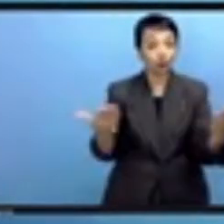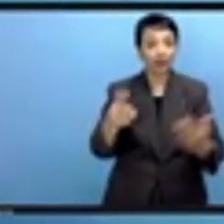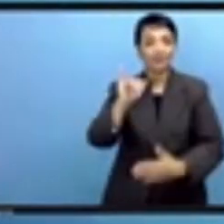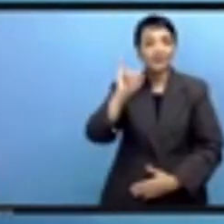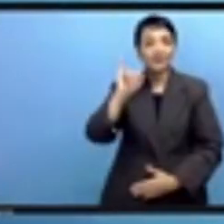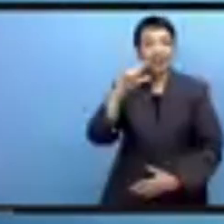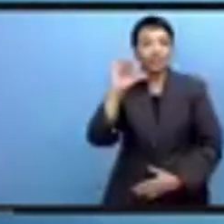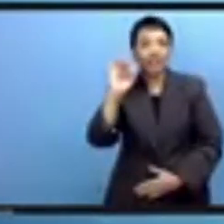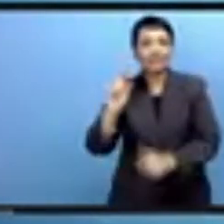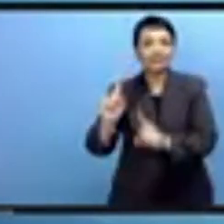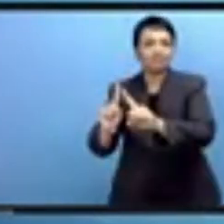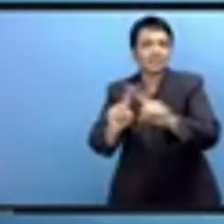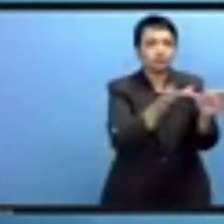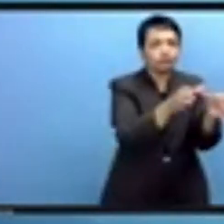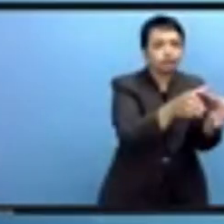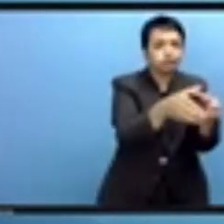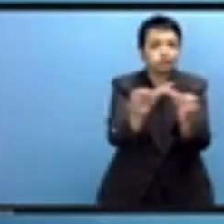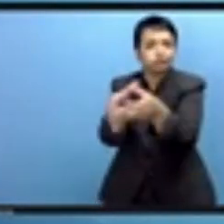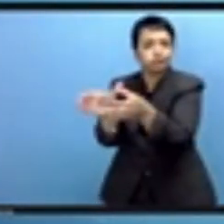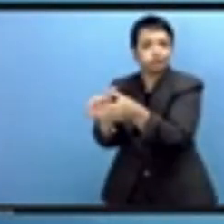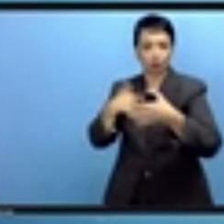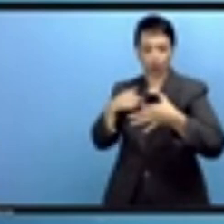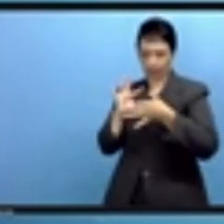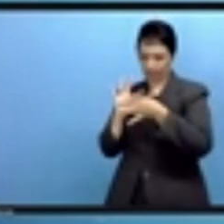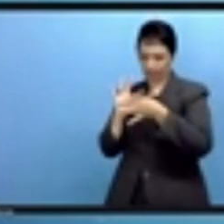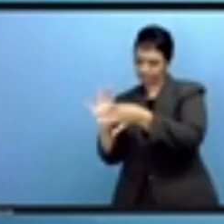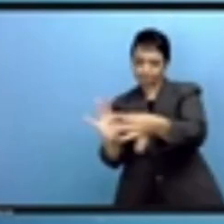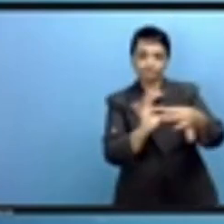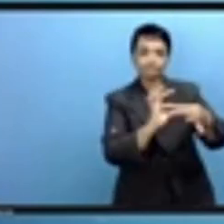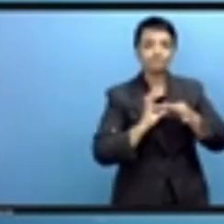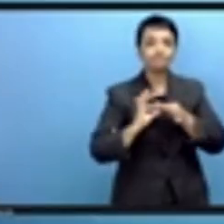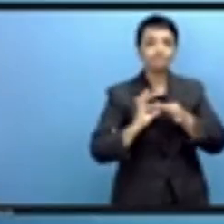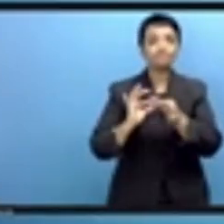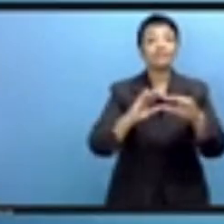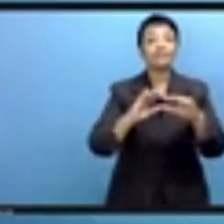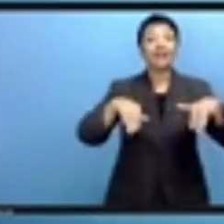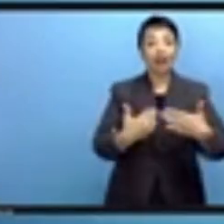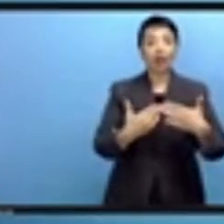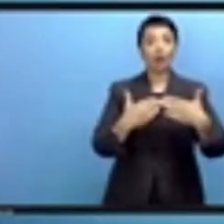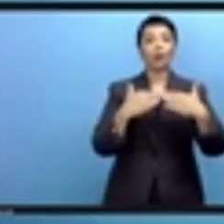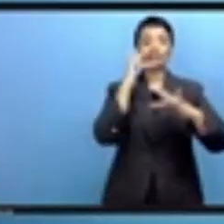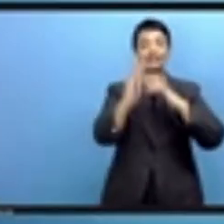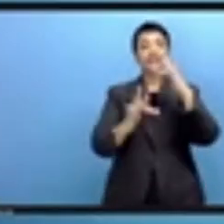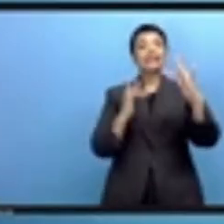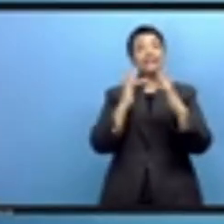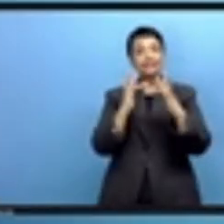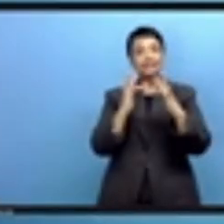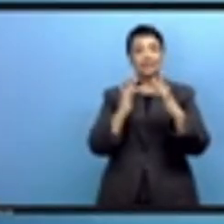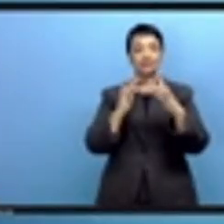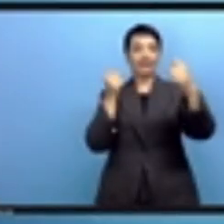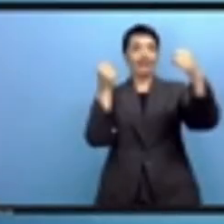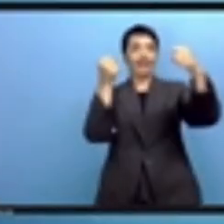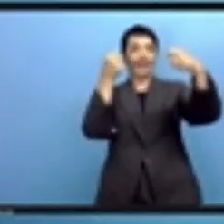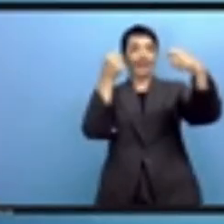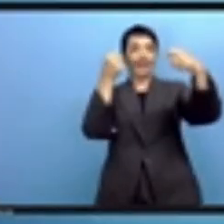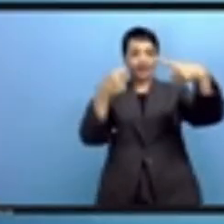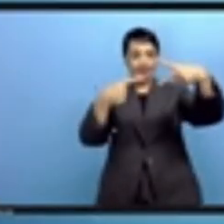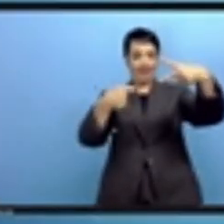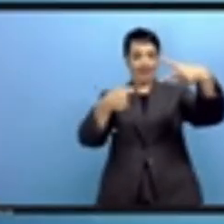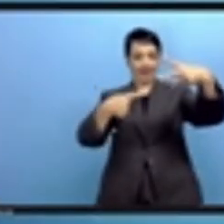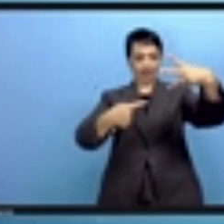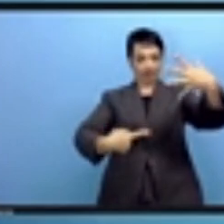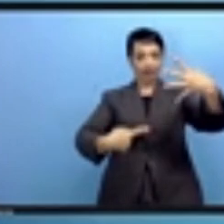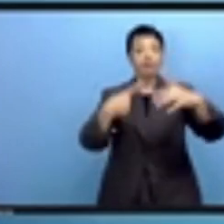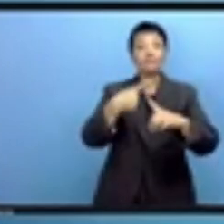那么我们是和这个 IGF 的所有的利益相关方进行合作，包括我们的互联网普